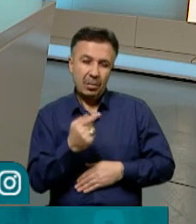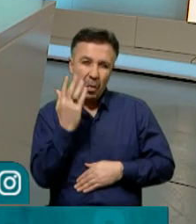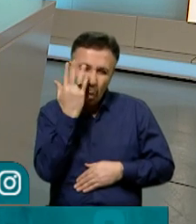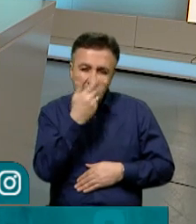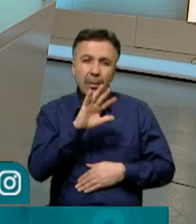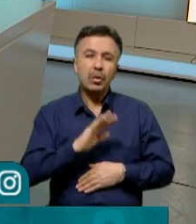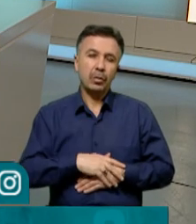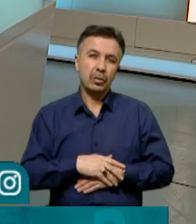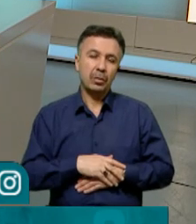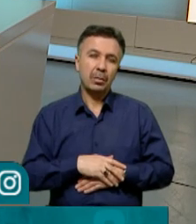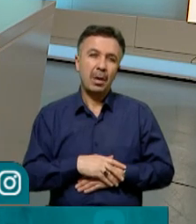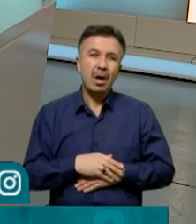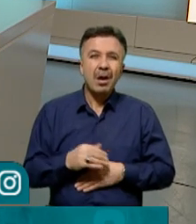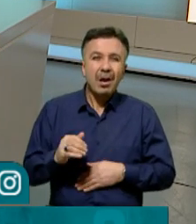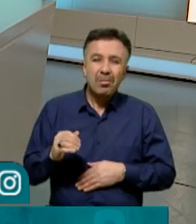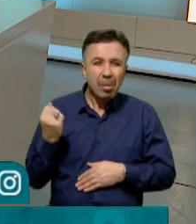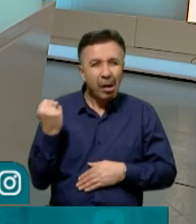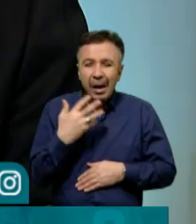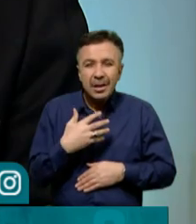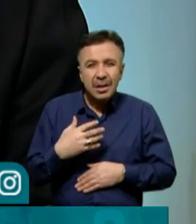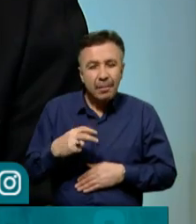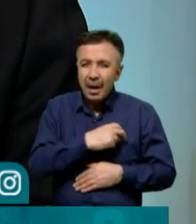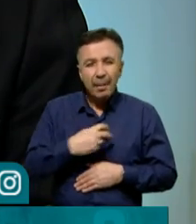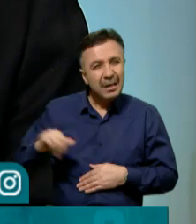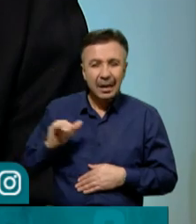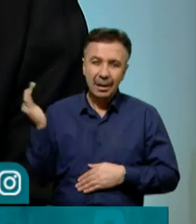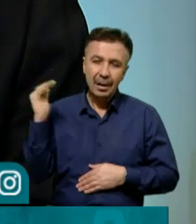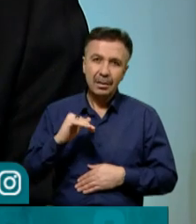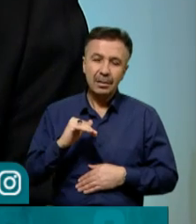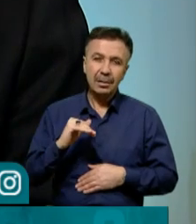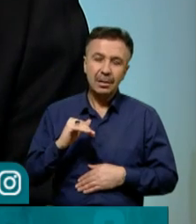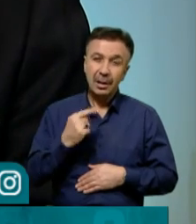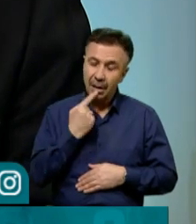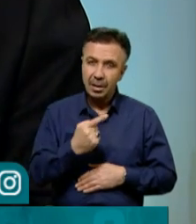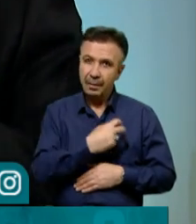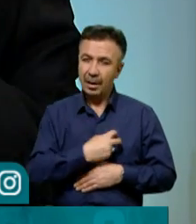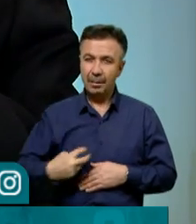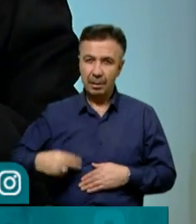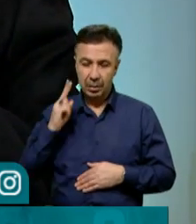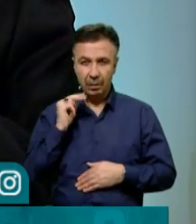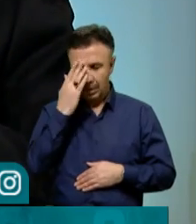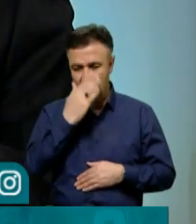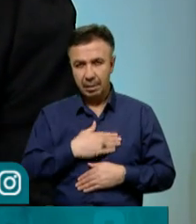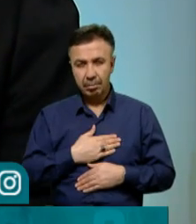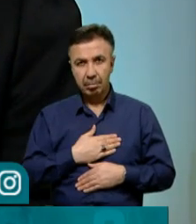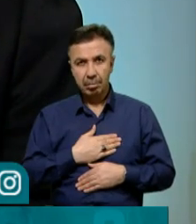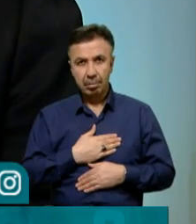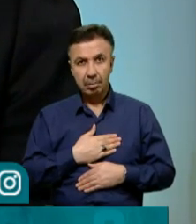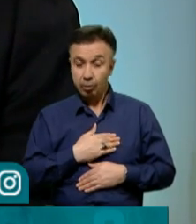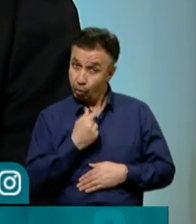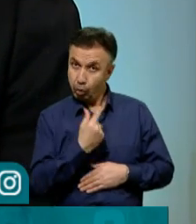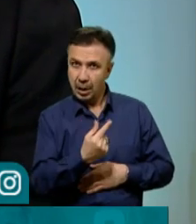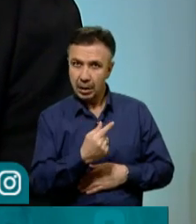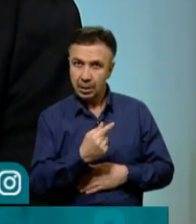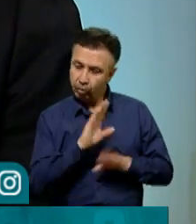kaçıncı peygamberin huzuruna getirilişin deyince Peygamber aleyhissalatü vesselam Efendimiz şiddetli bir şekilde dur dedi.